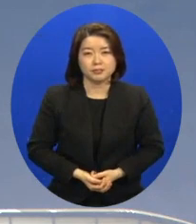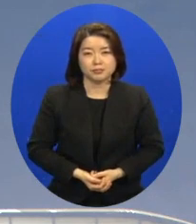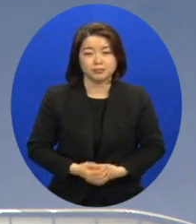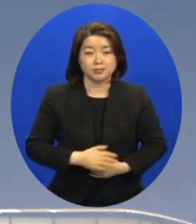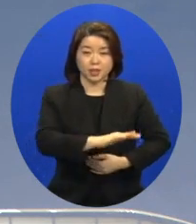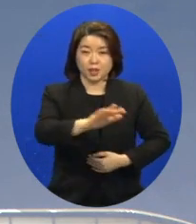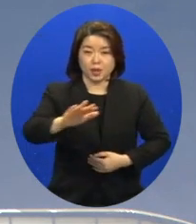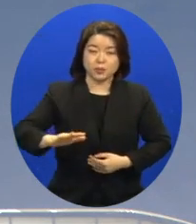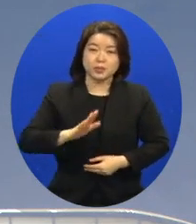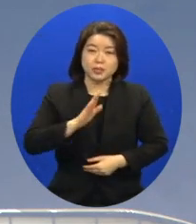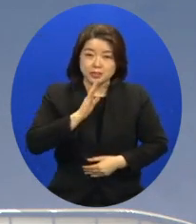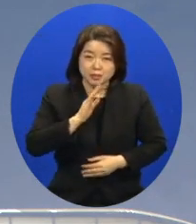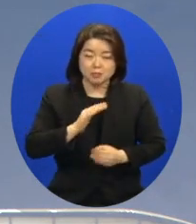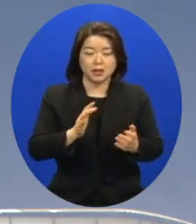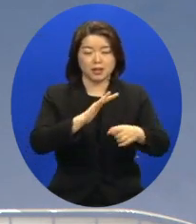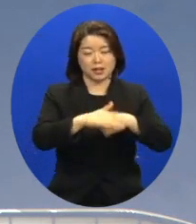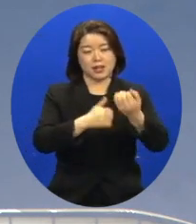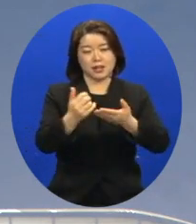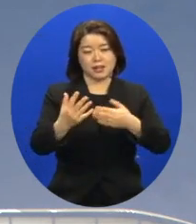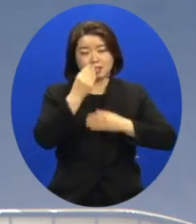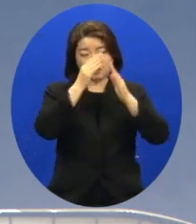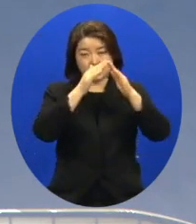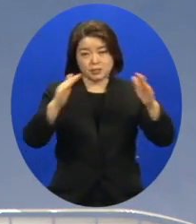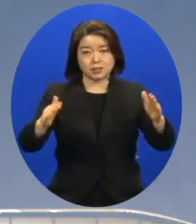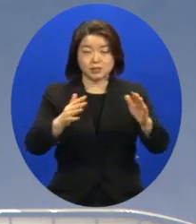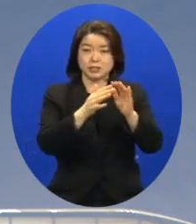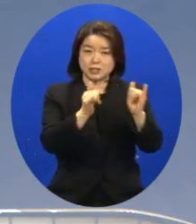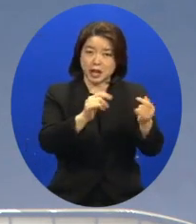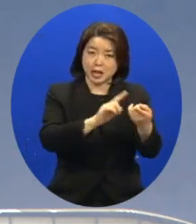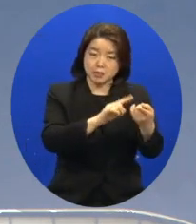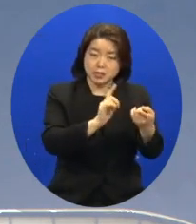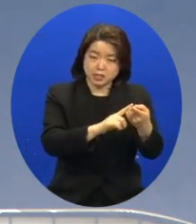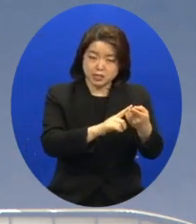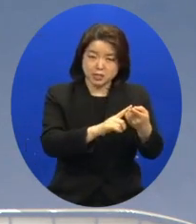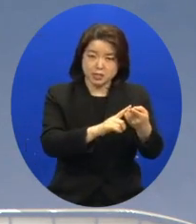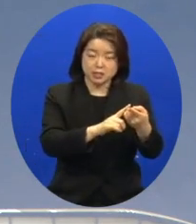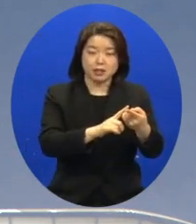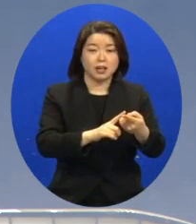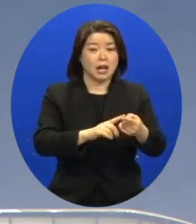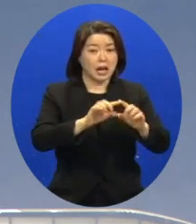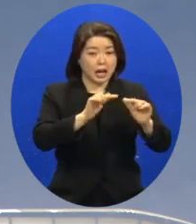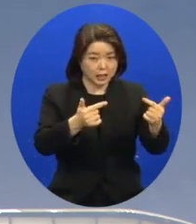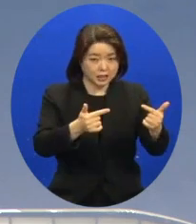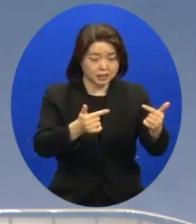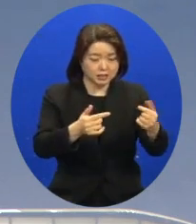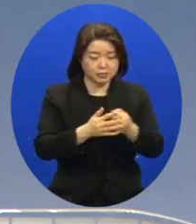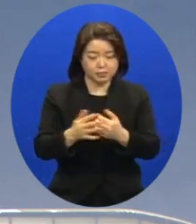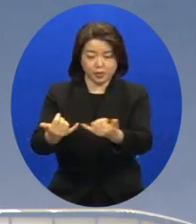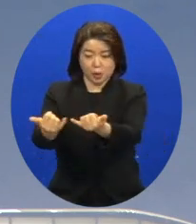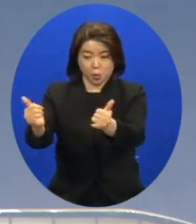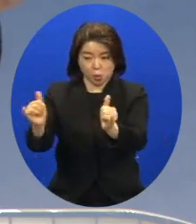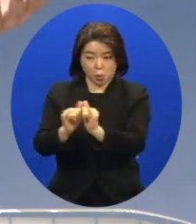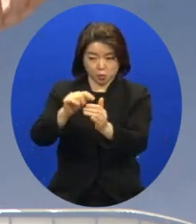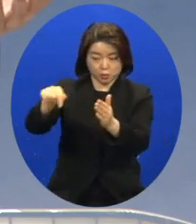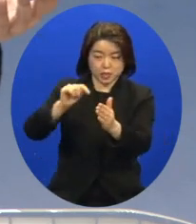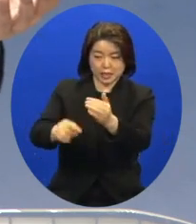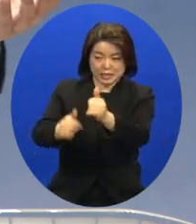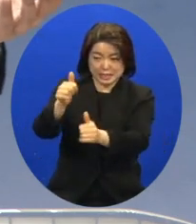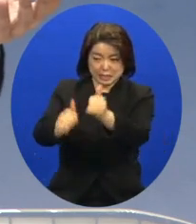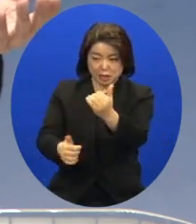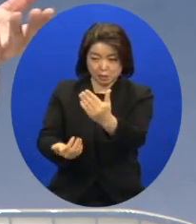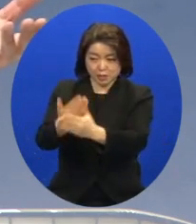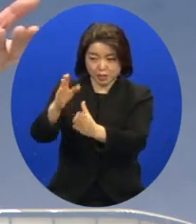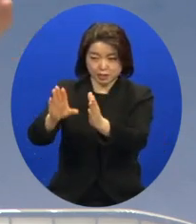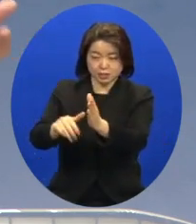우리가 정말 하나님의 성전인 사람인지는 공동체 안에 시험이 생기면 금방 드러나게